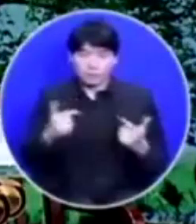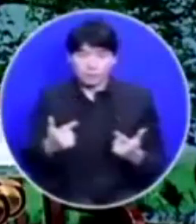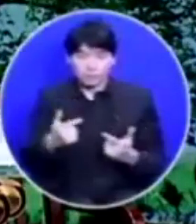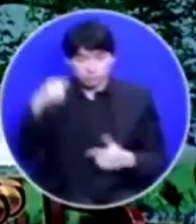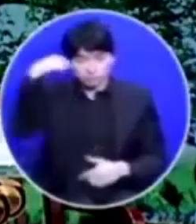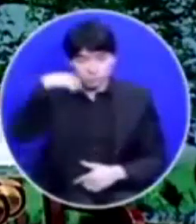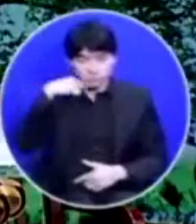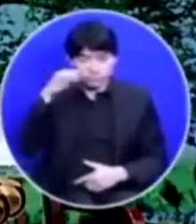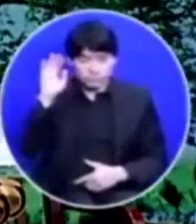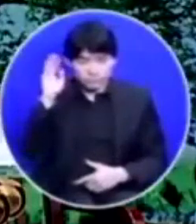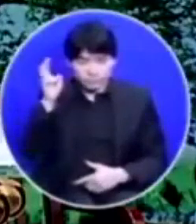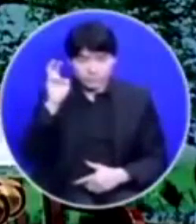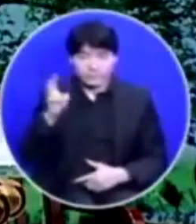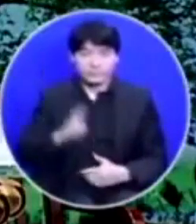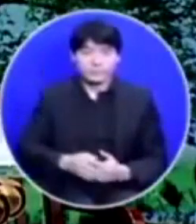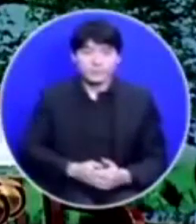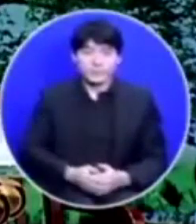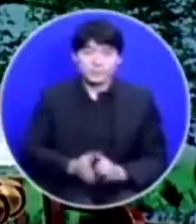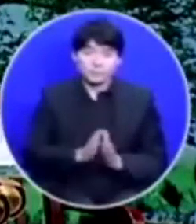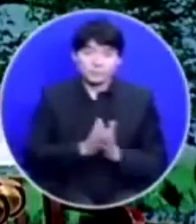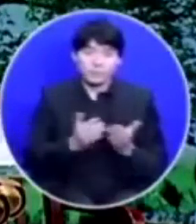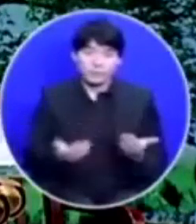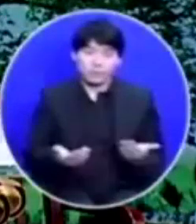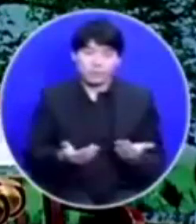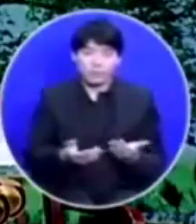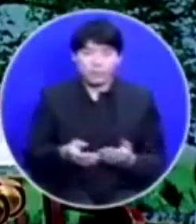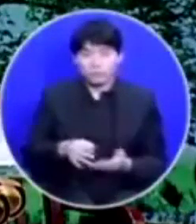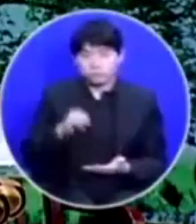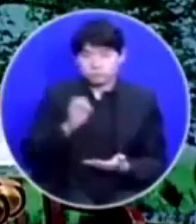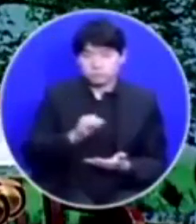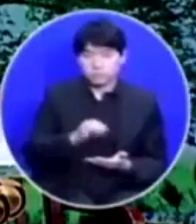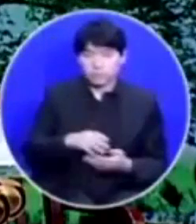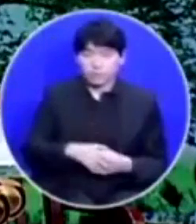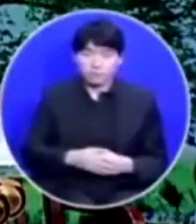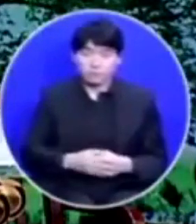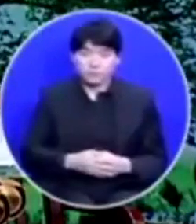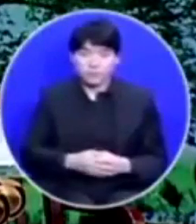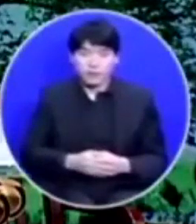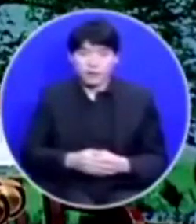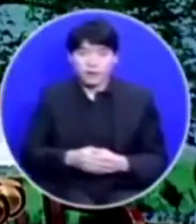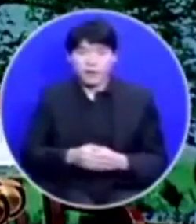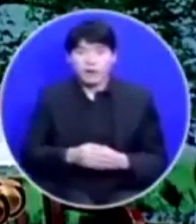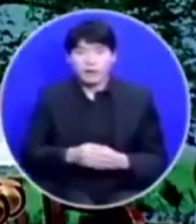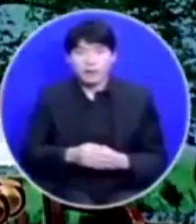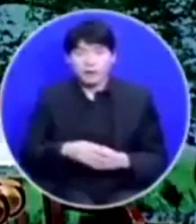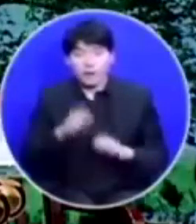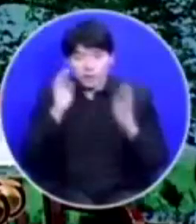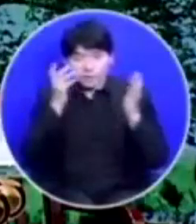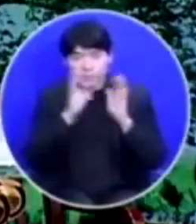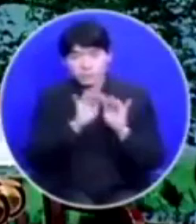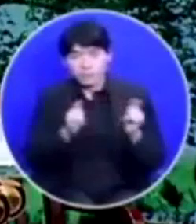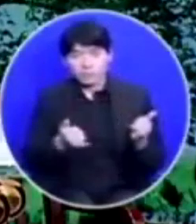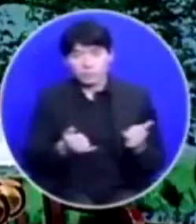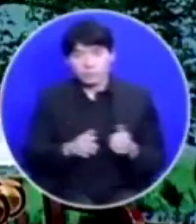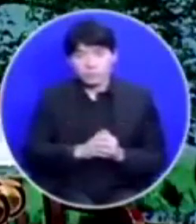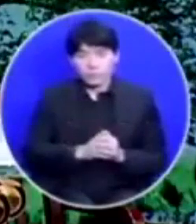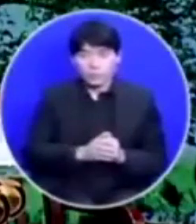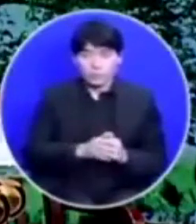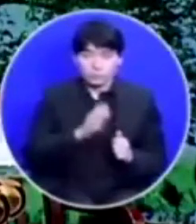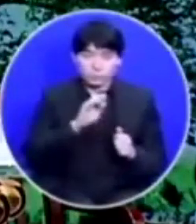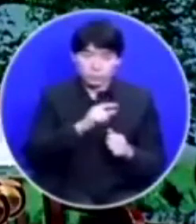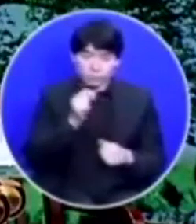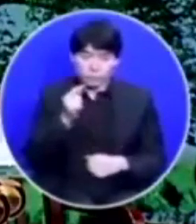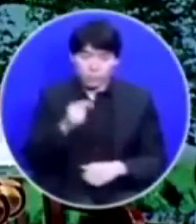나간다 뭐 얼마나 나가기에 일반 서점 도 아니고 교회에서 점인데 그 손을 댈 얼마나 때 같아 길래 그러나